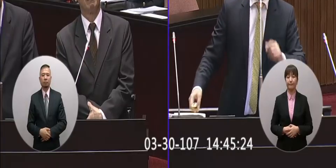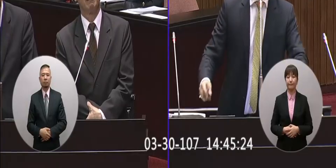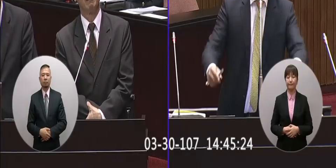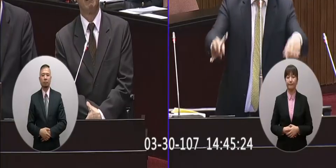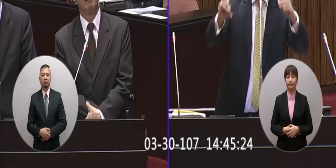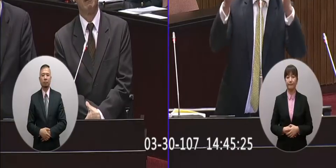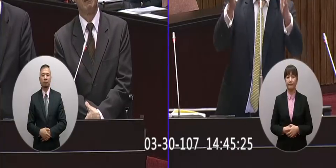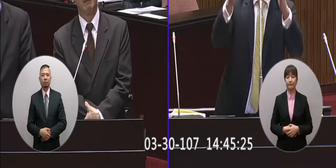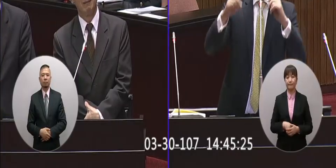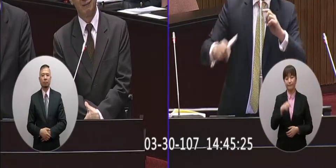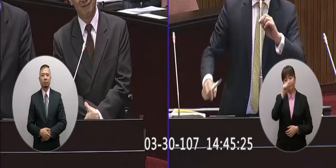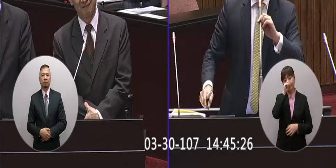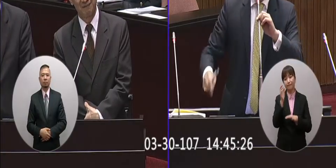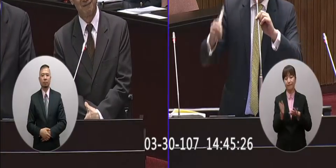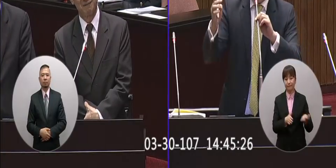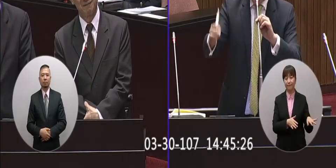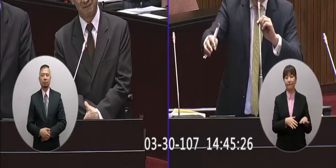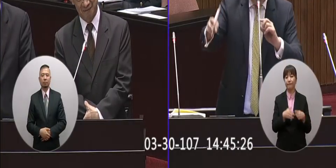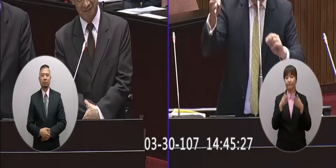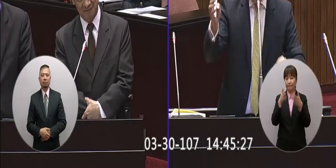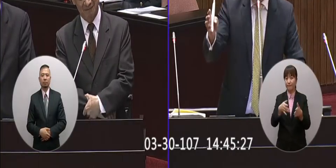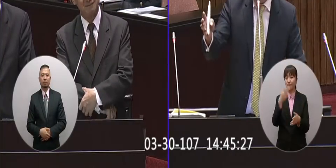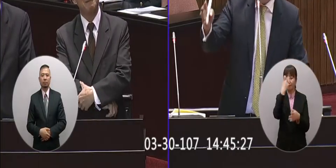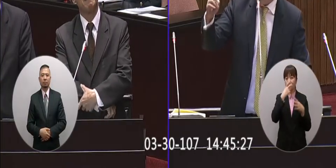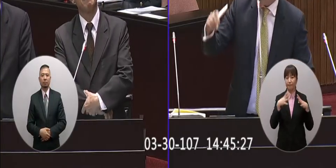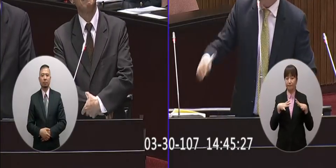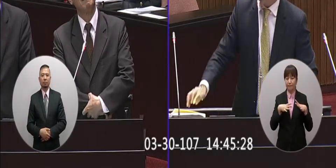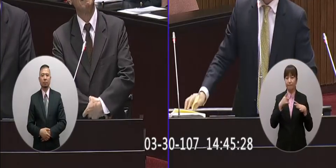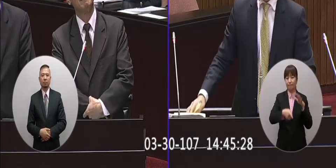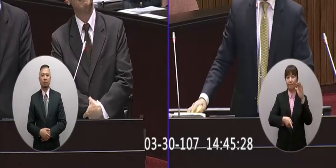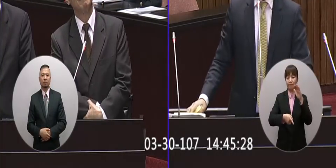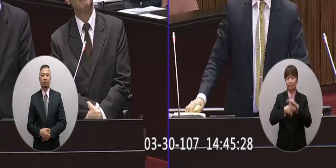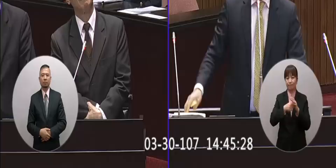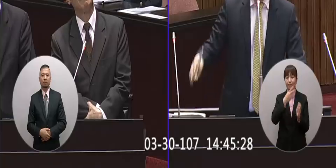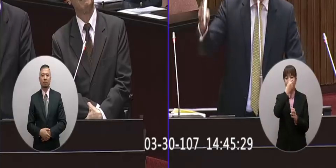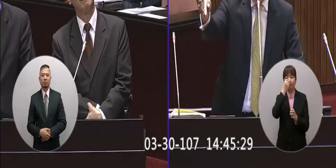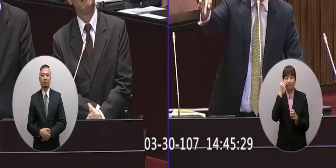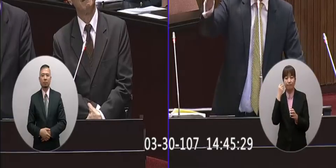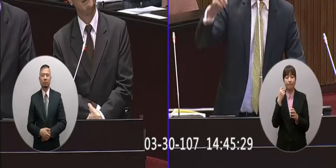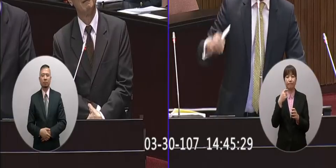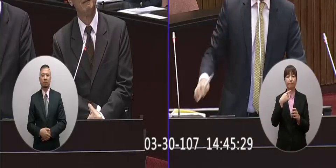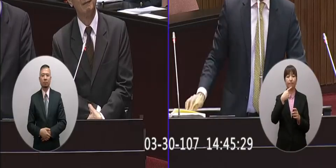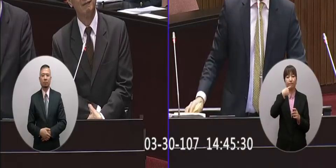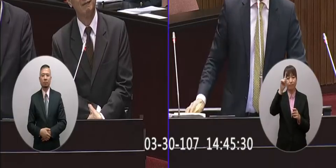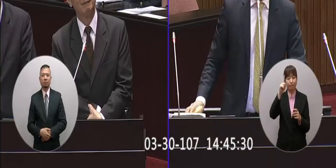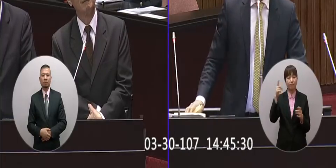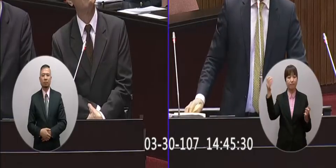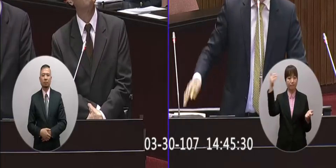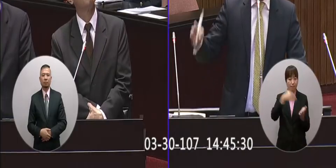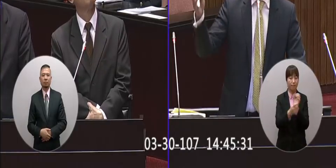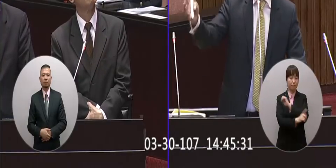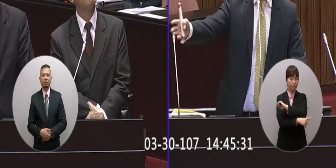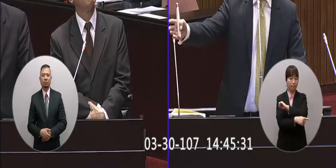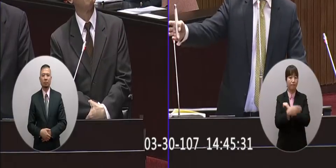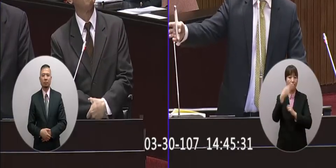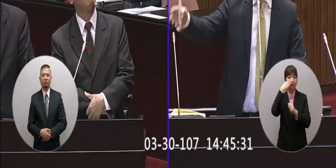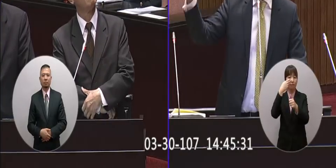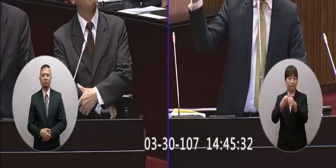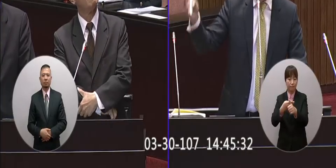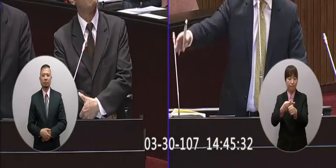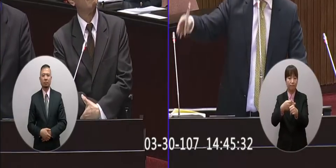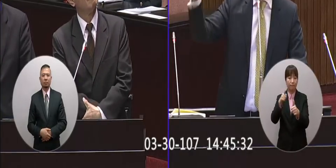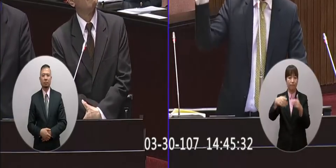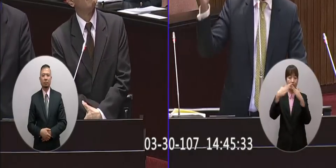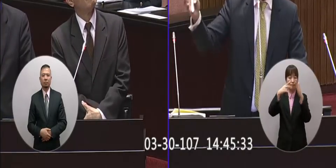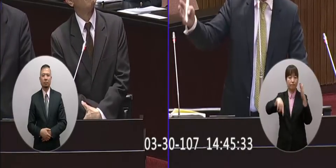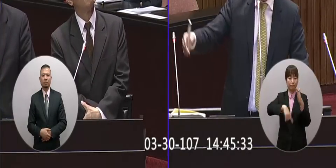了，哎，好，对于检察官的违法滥权，搞了半天以后，害人家整